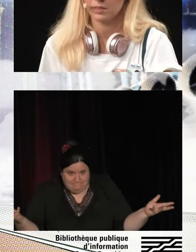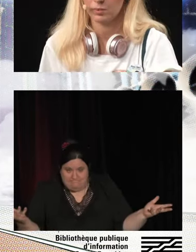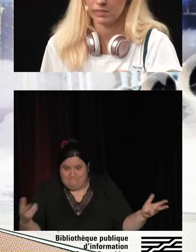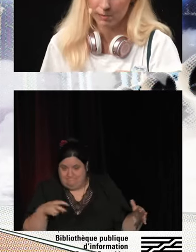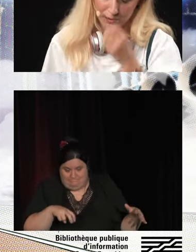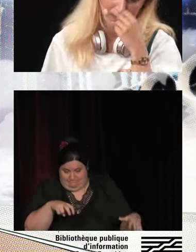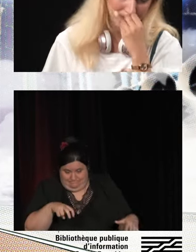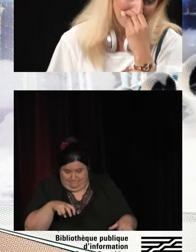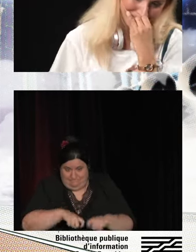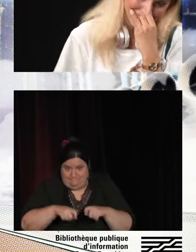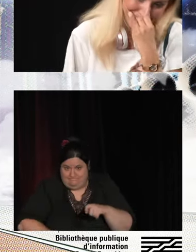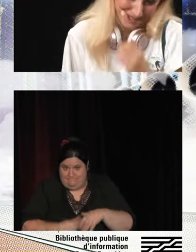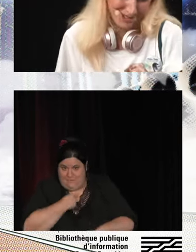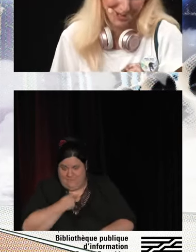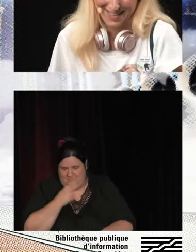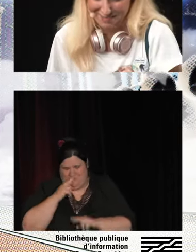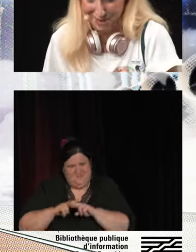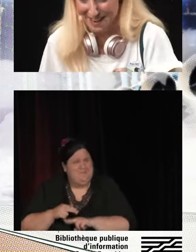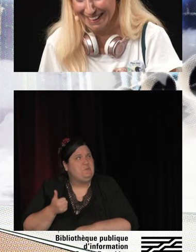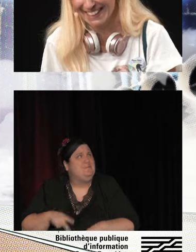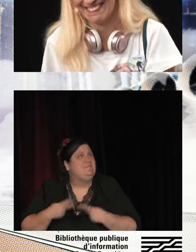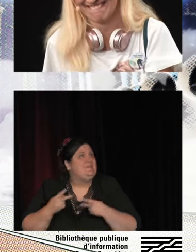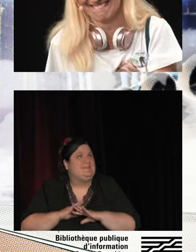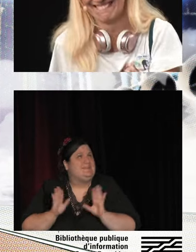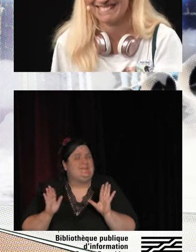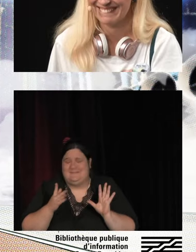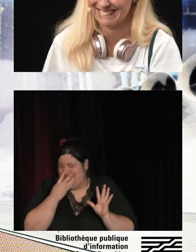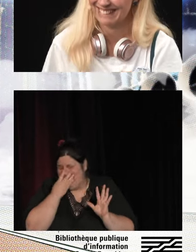c'était fini. Bon, on n'a plus qu'une vie, là. Je le sens tellement mal.